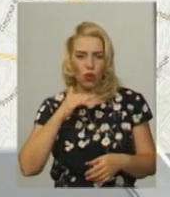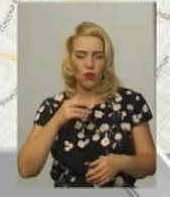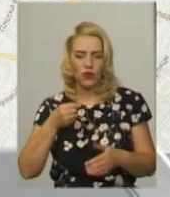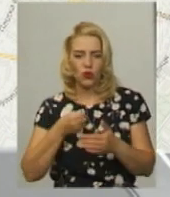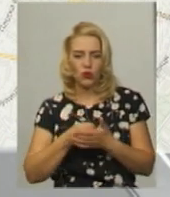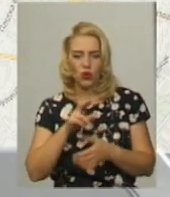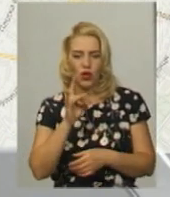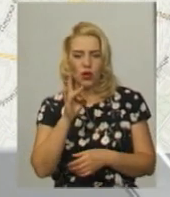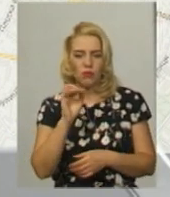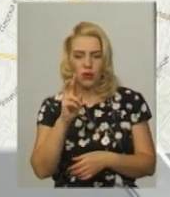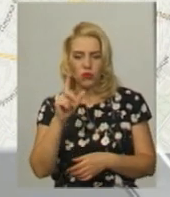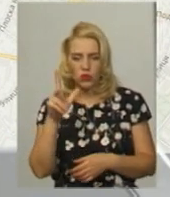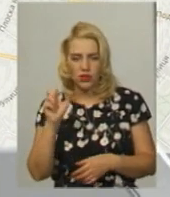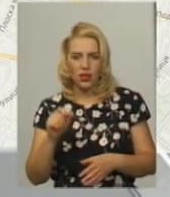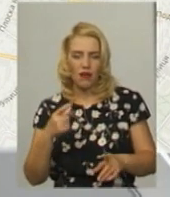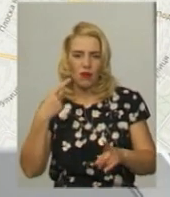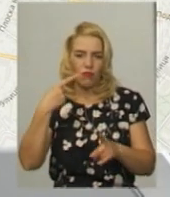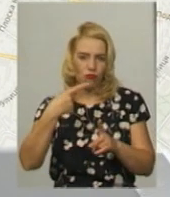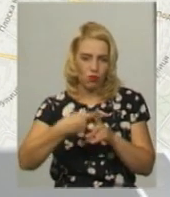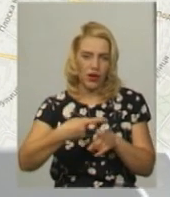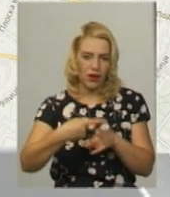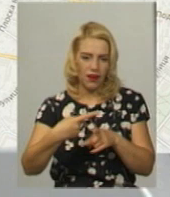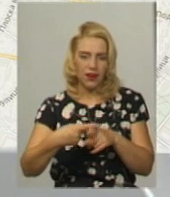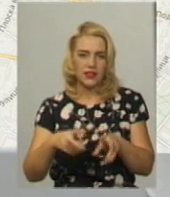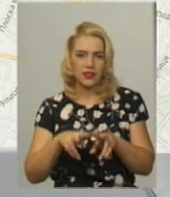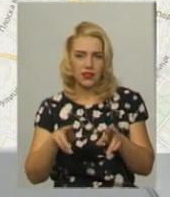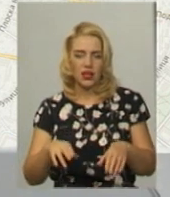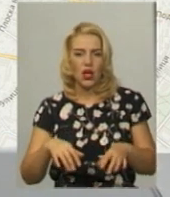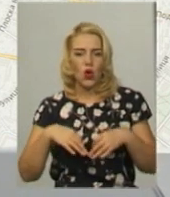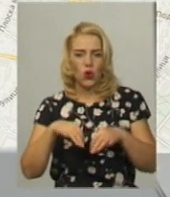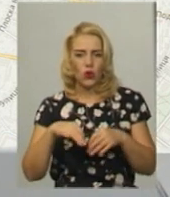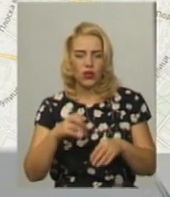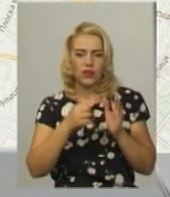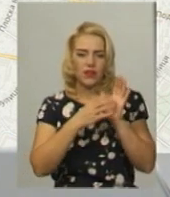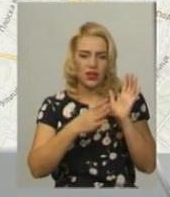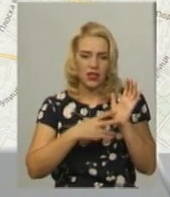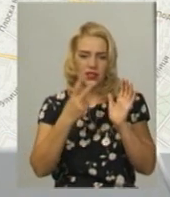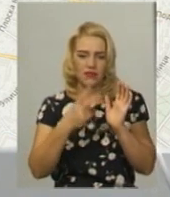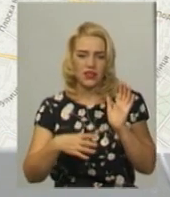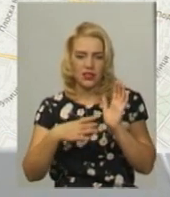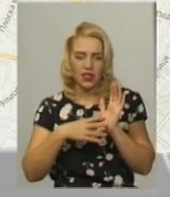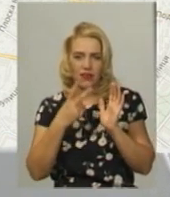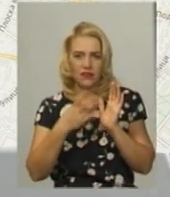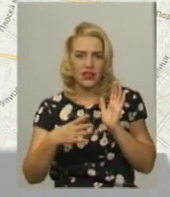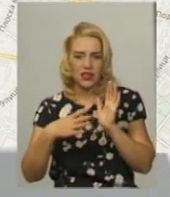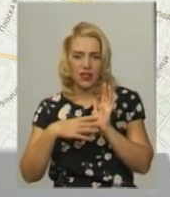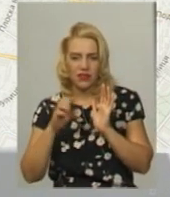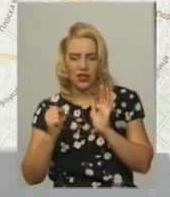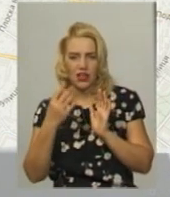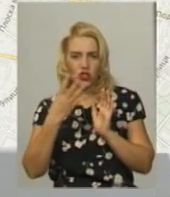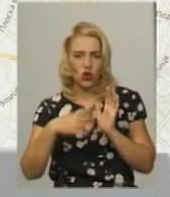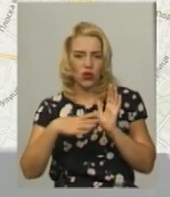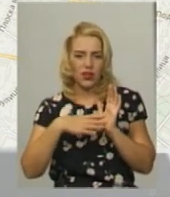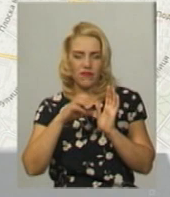Прибузької, включно із перехрестям. Рух автобусних маршрутів номер 19, 29, 29А, 49 та